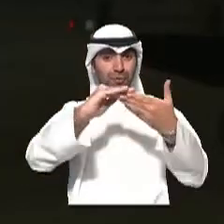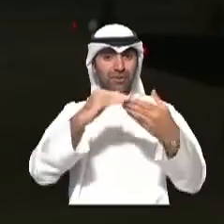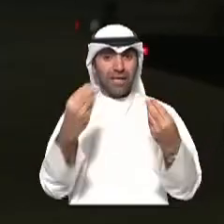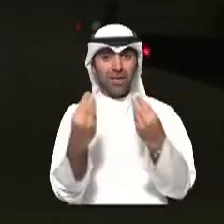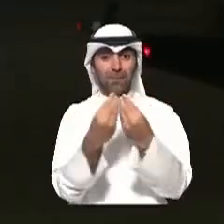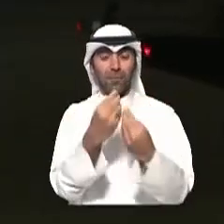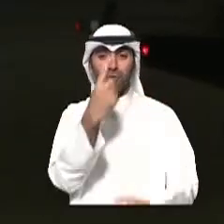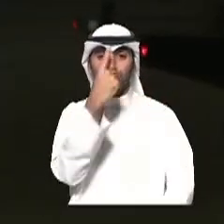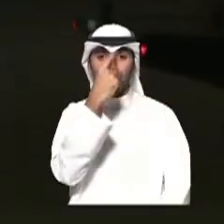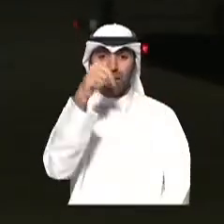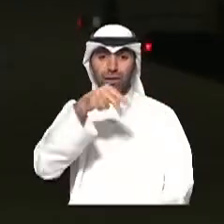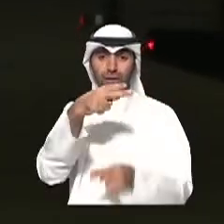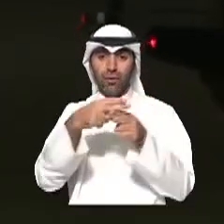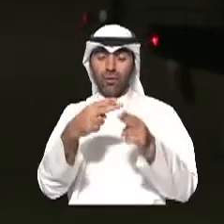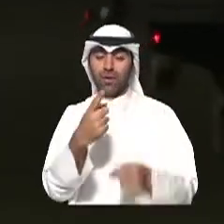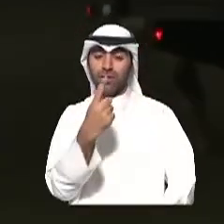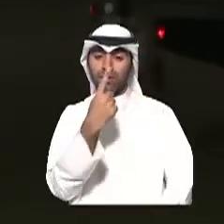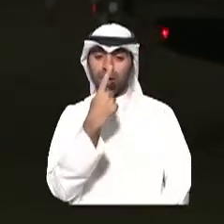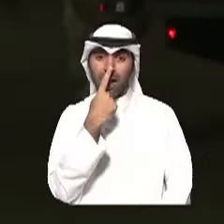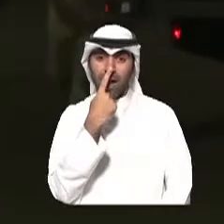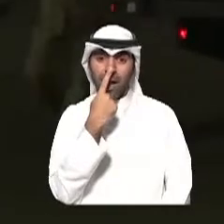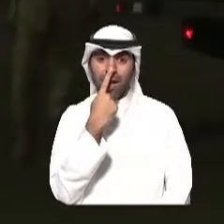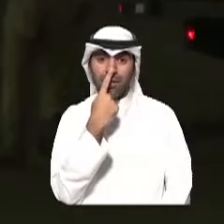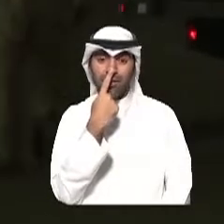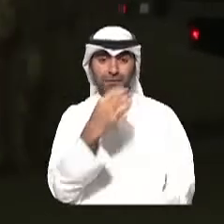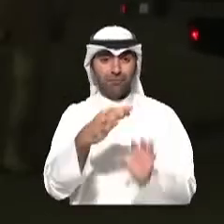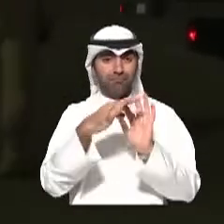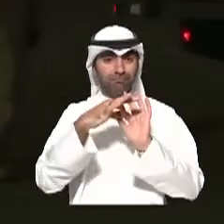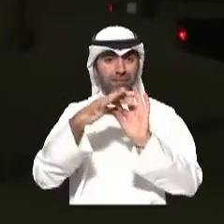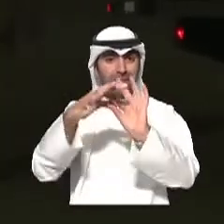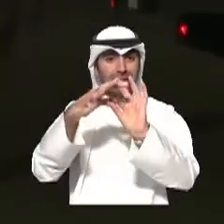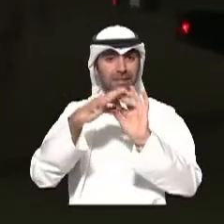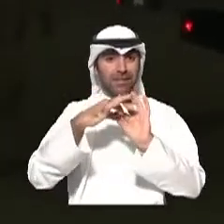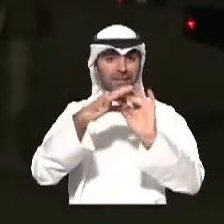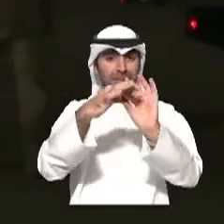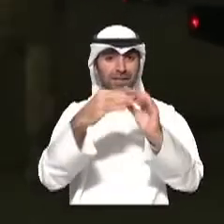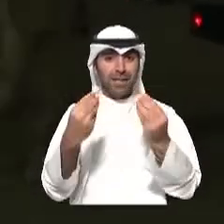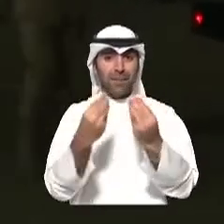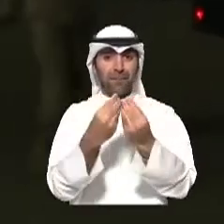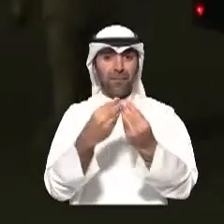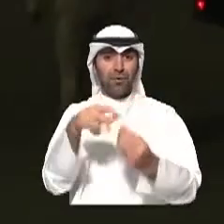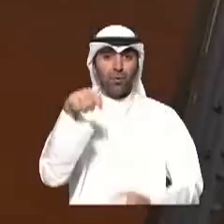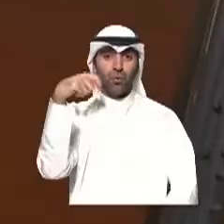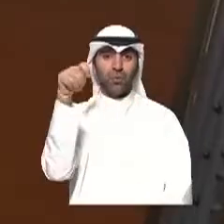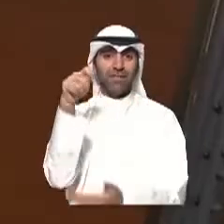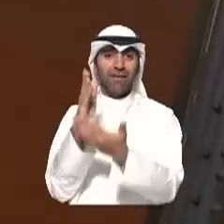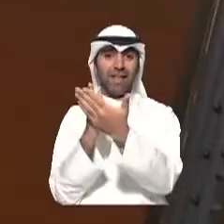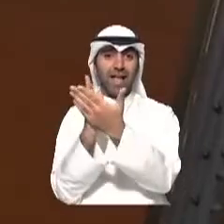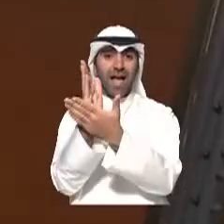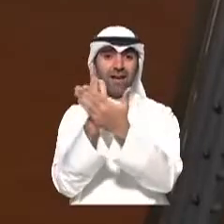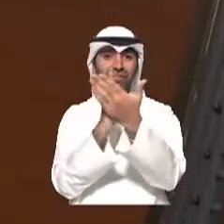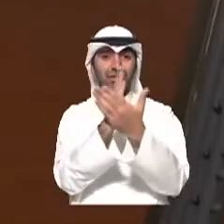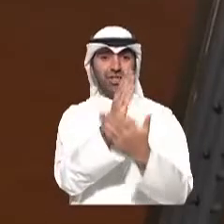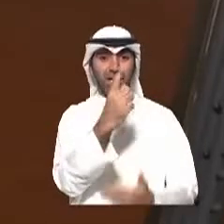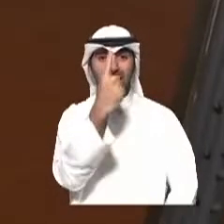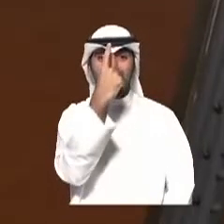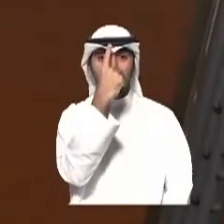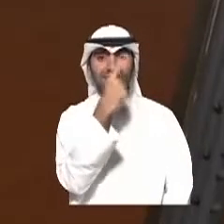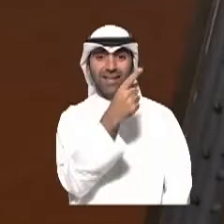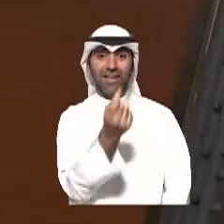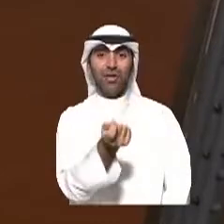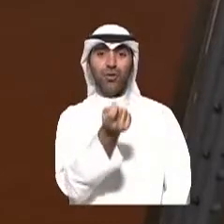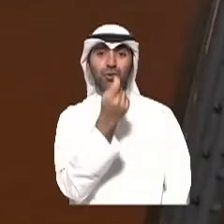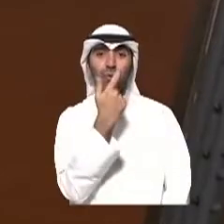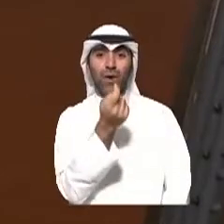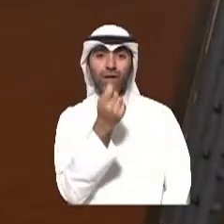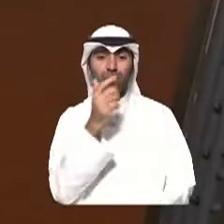الهلال الأحمر الكويتية ومع وزارة الخارجية بإرسال حمولة إلى جمهورية الهند الصديقة، وتكون